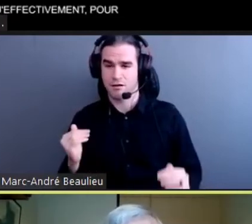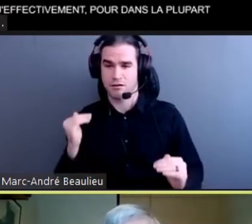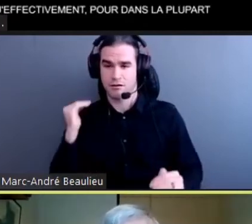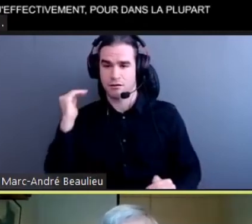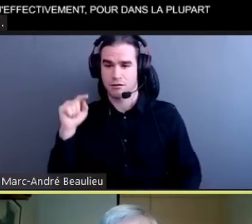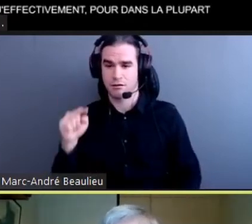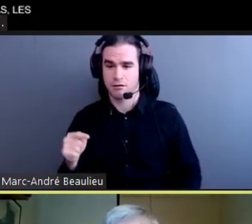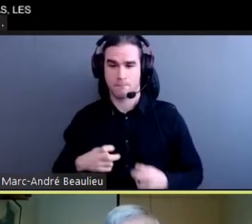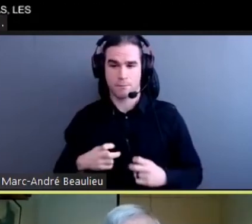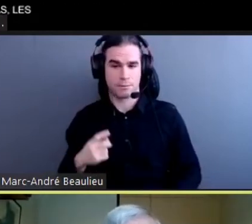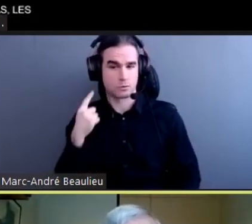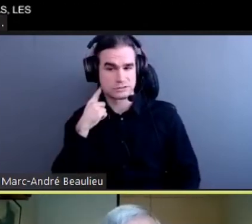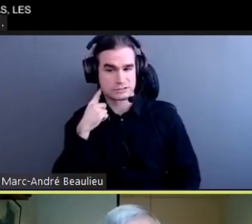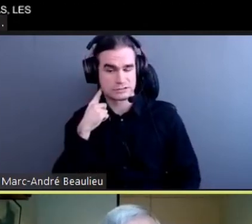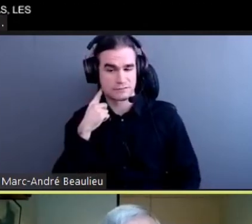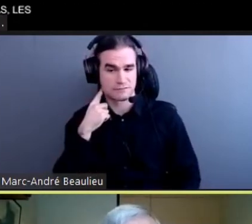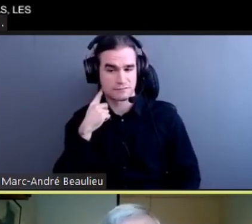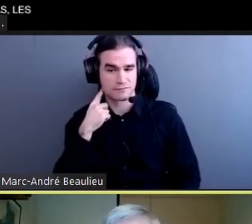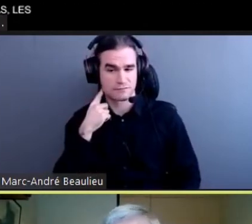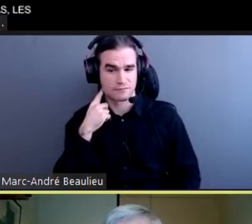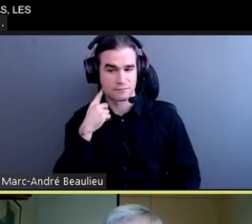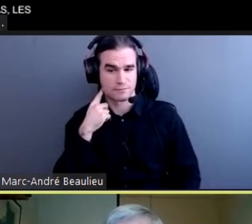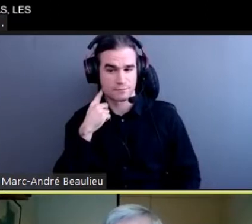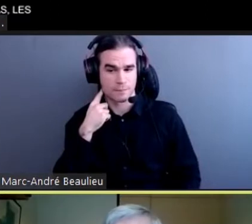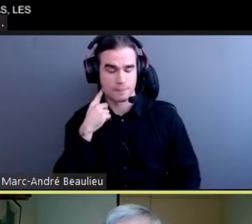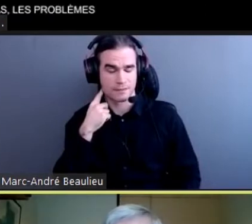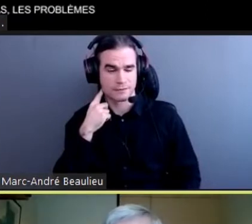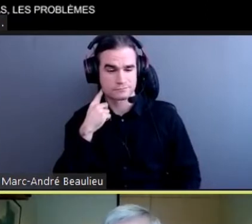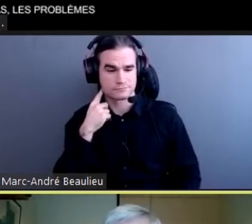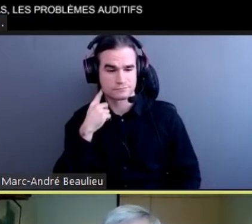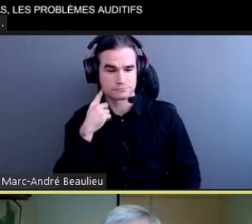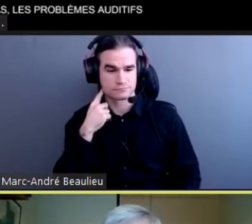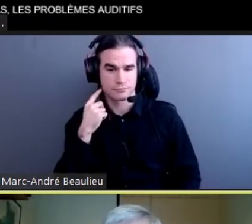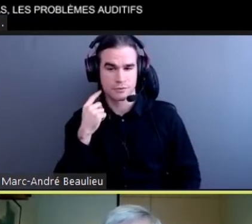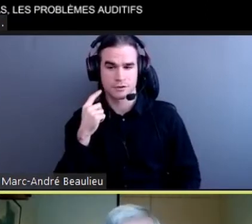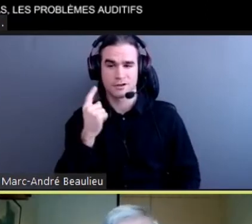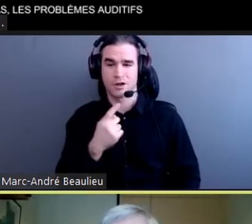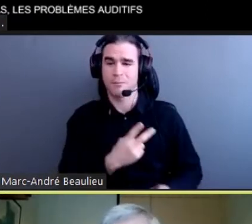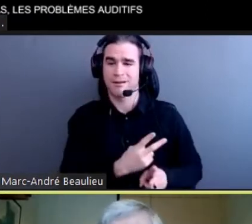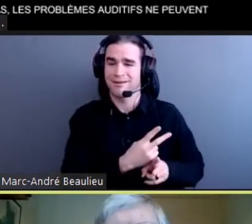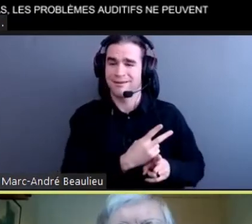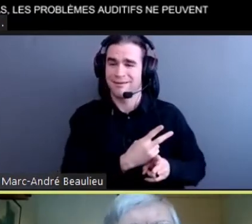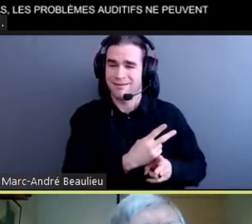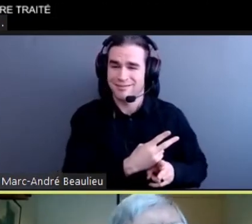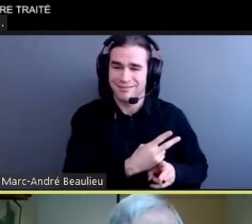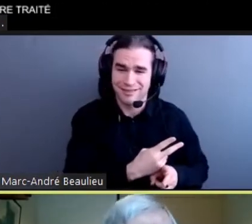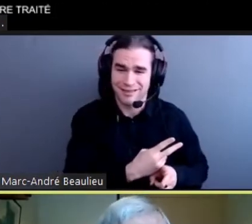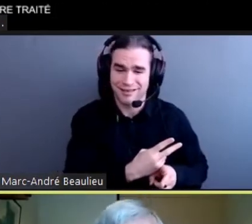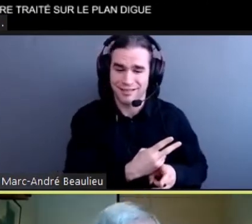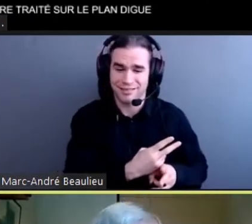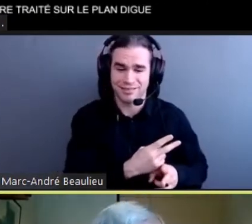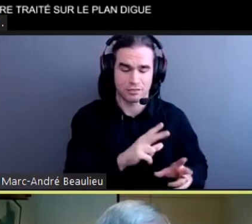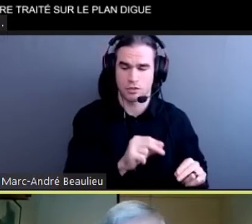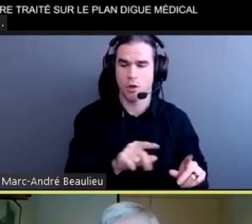problèmes auditifs, ça ne peut pas être traité sur le plan médical. C'est comme tout plein d'autres maladies ou tout